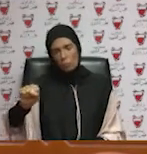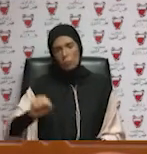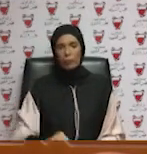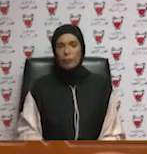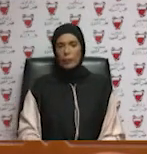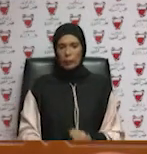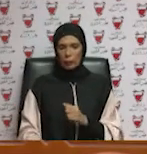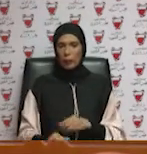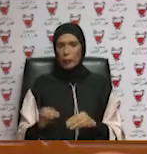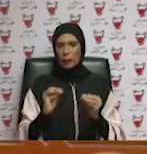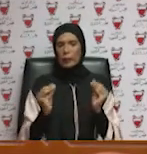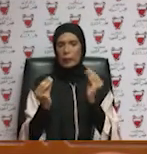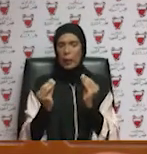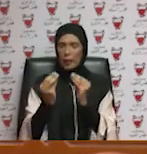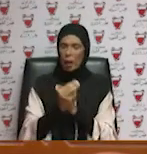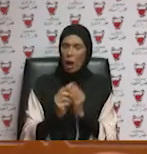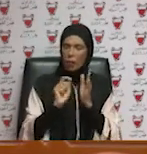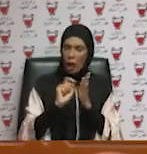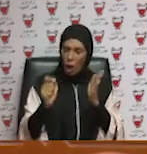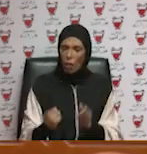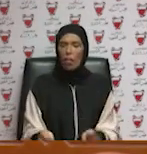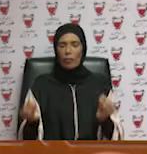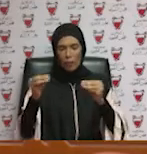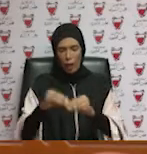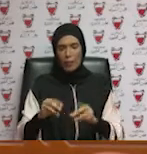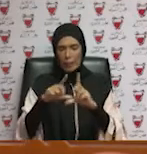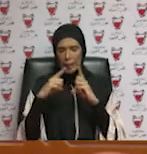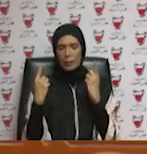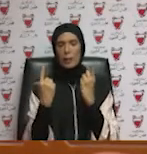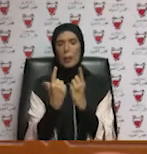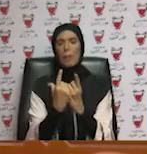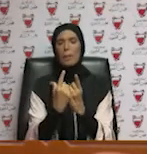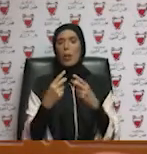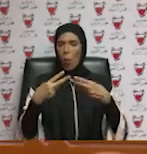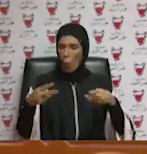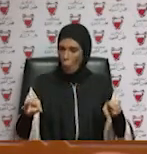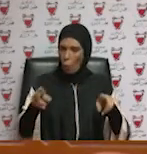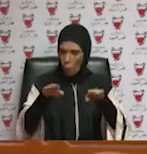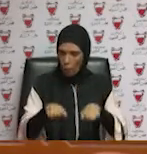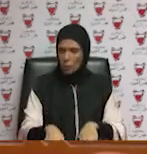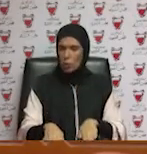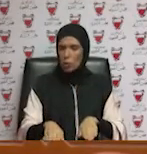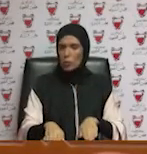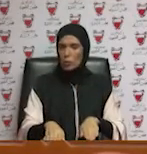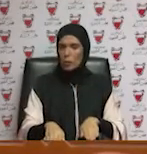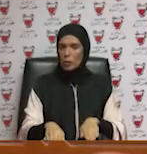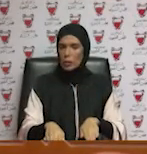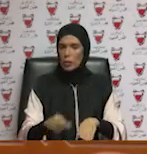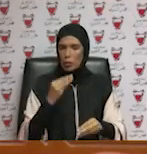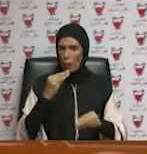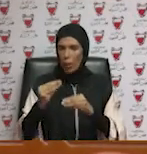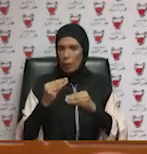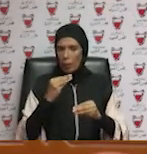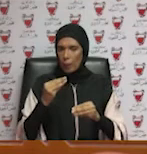هي التعديلات فقط التي أضافتها اللجنة والتي وافق عليها مجلس الشورى بالأغلبية